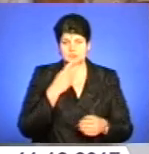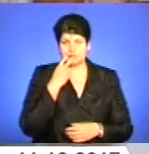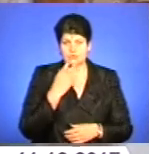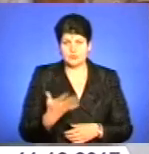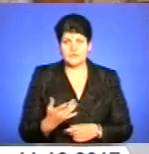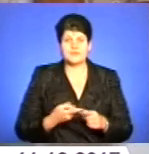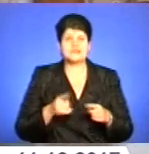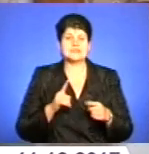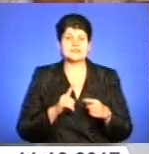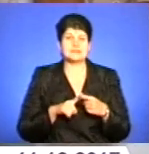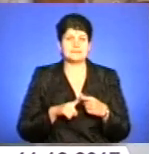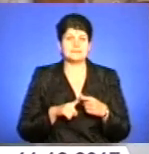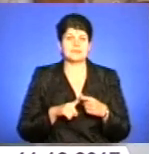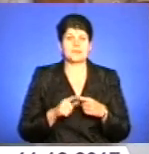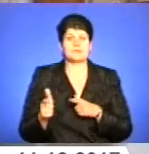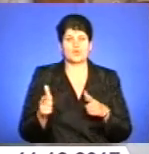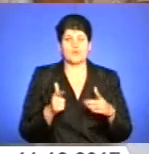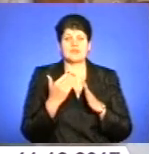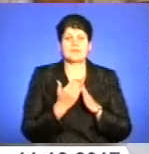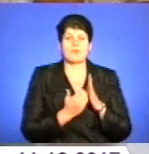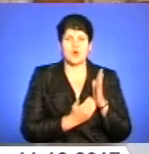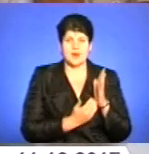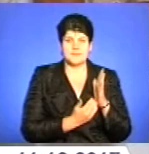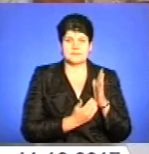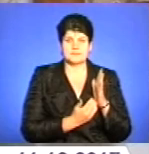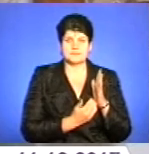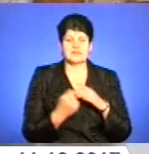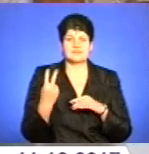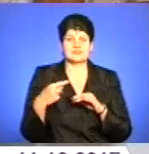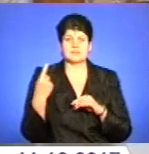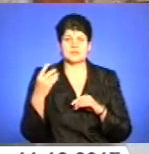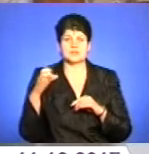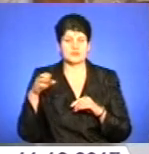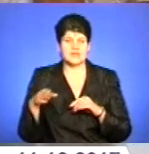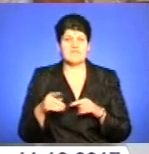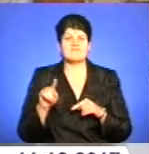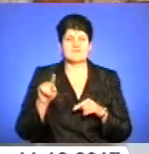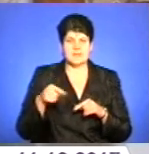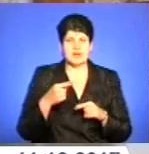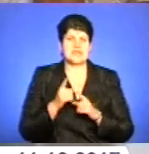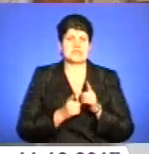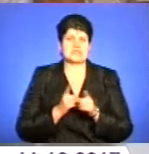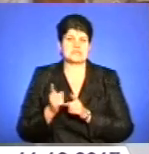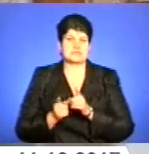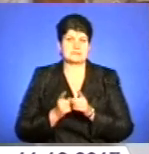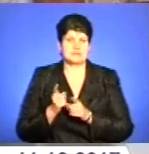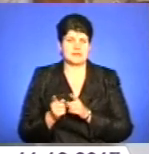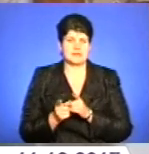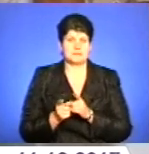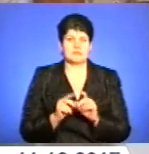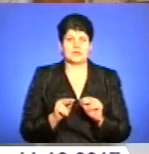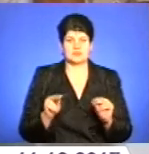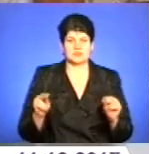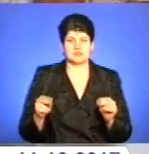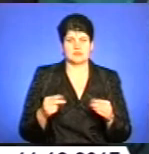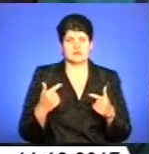в цій підготовленій програмі, бо 21 століття все-таки вимагає якихось зміни педагогічних підходів до